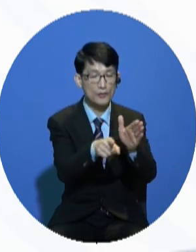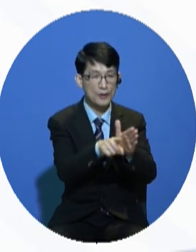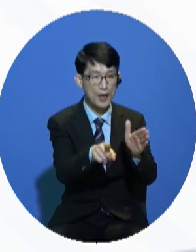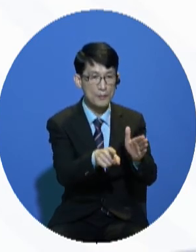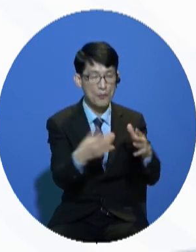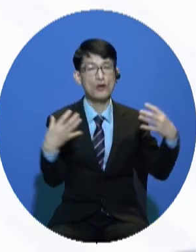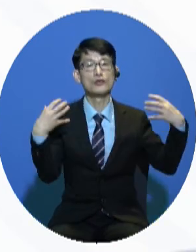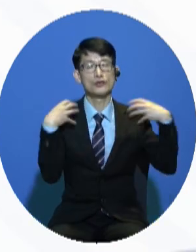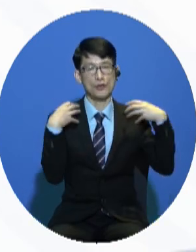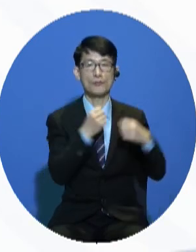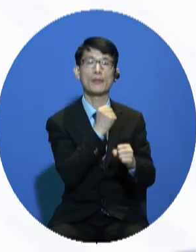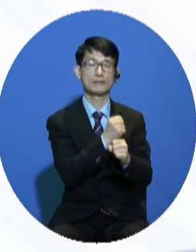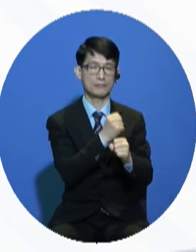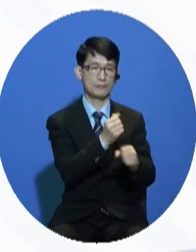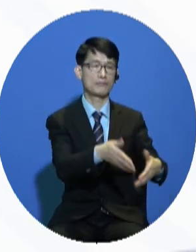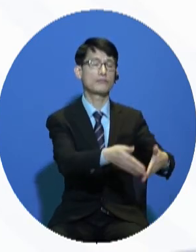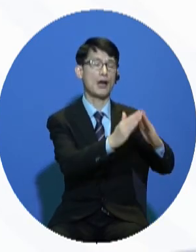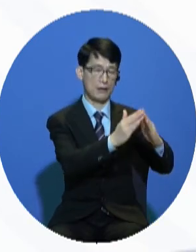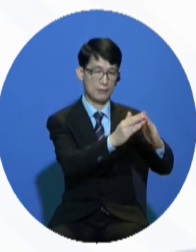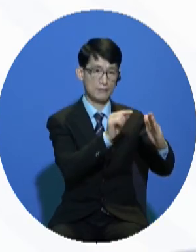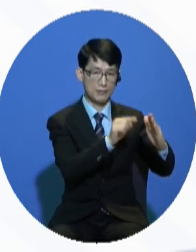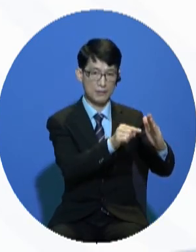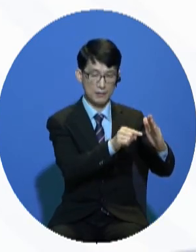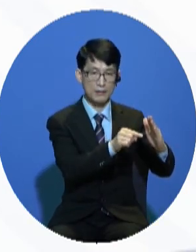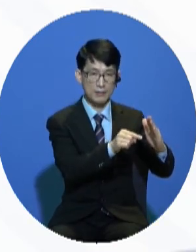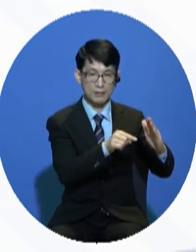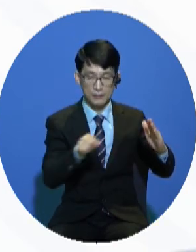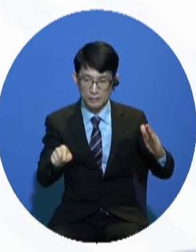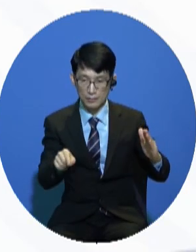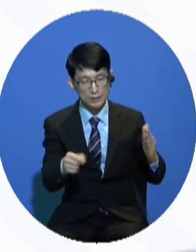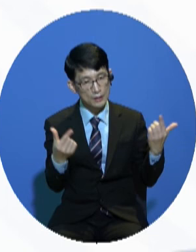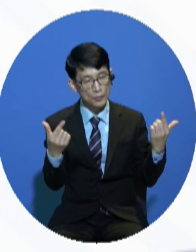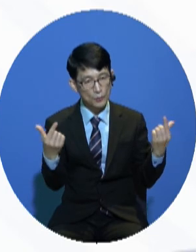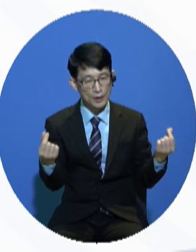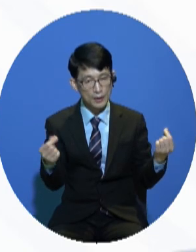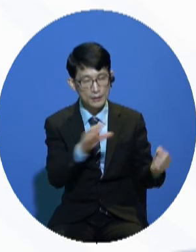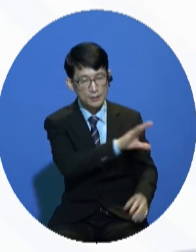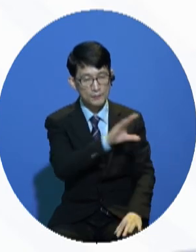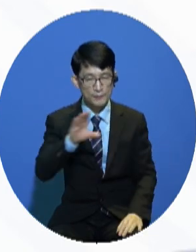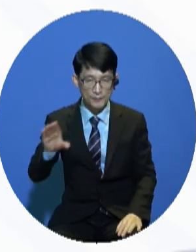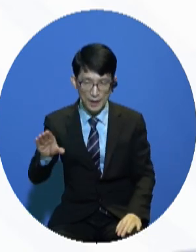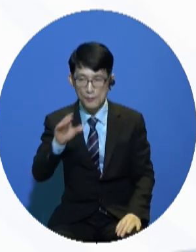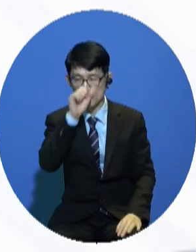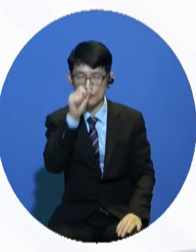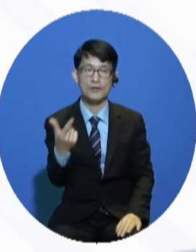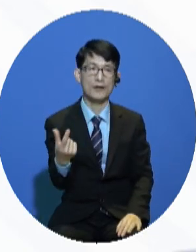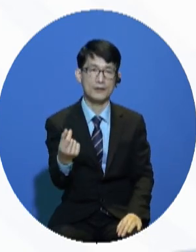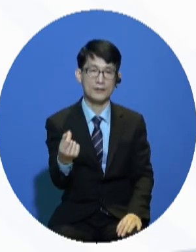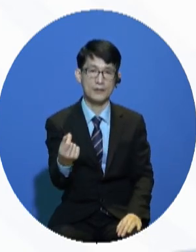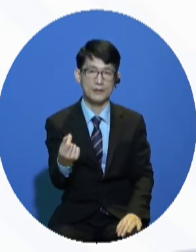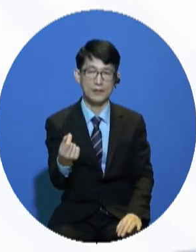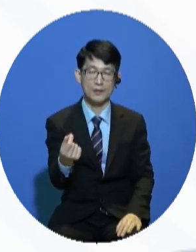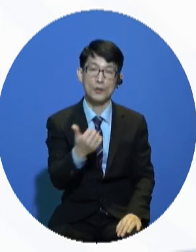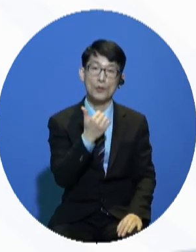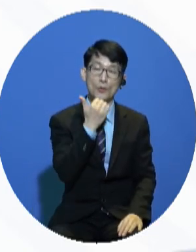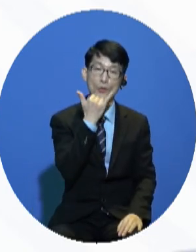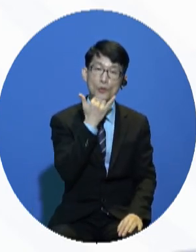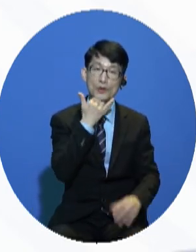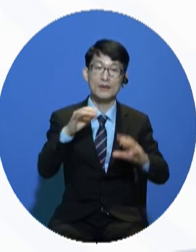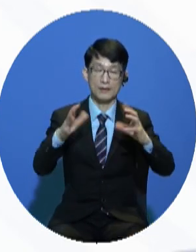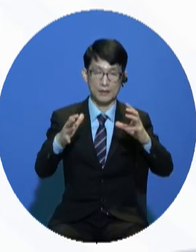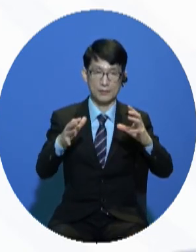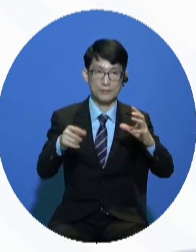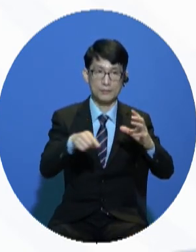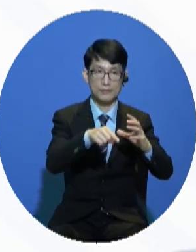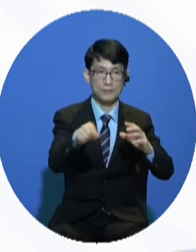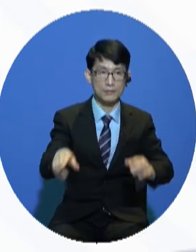활용해서 국내의 어떤 장애복지 제도를 재편하는데 활용해 볼 수 있지 않을까 좀 판단해 봤고요. 또 독일의 경우에도 물리적